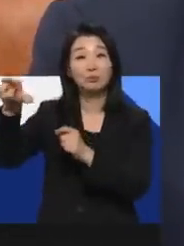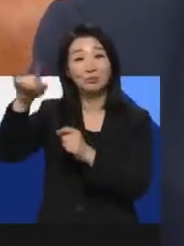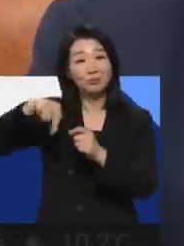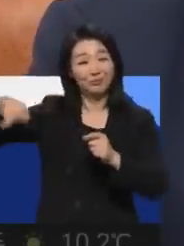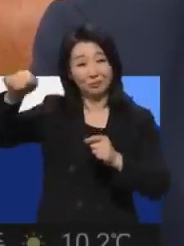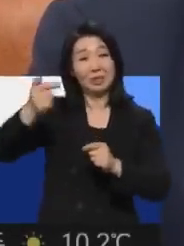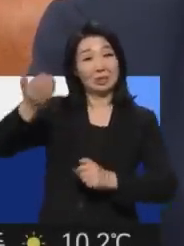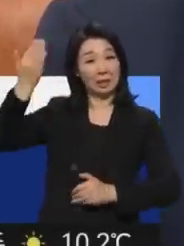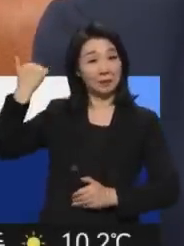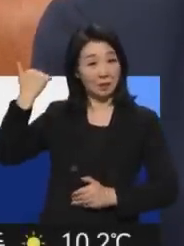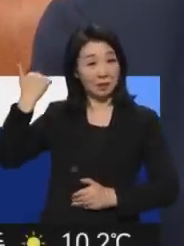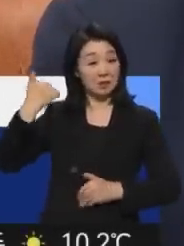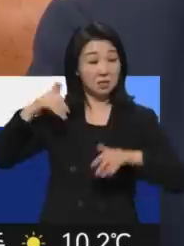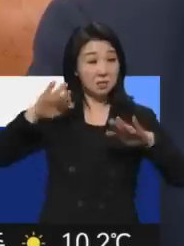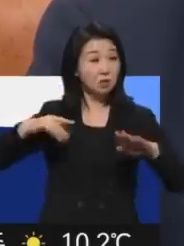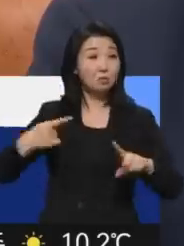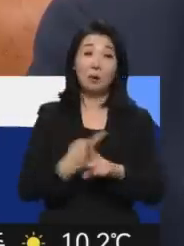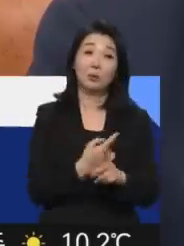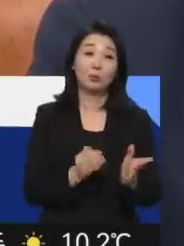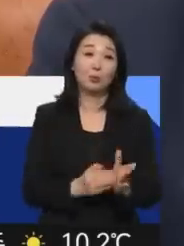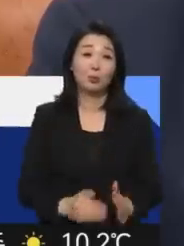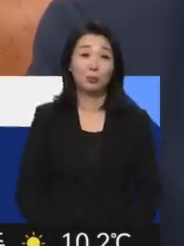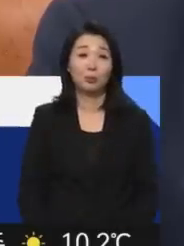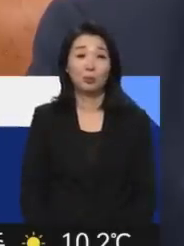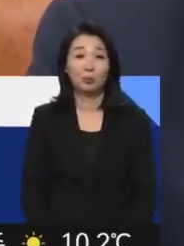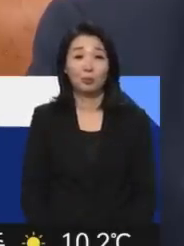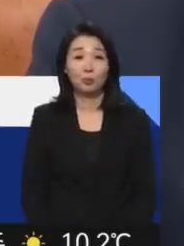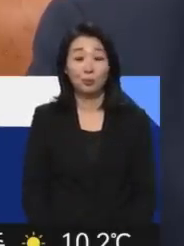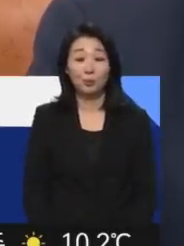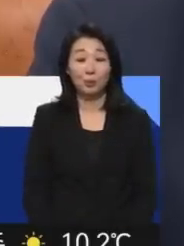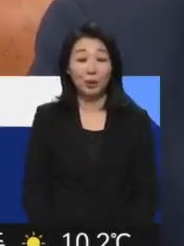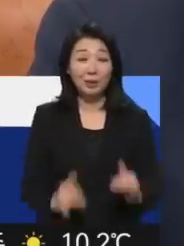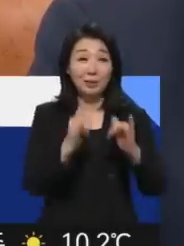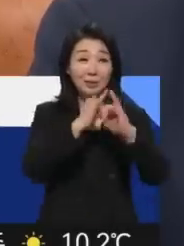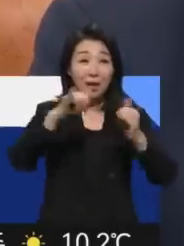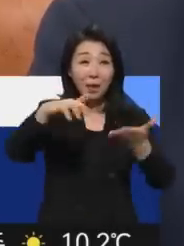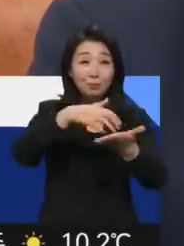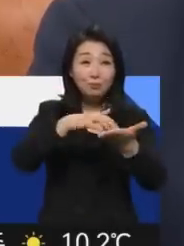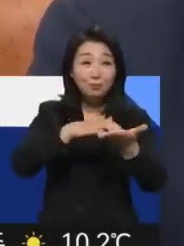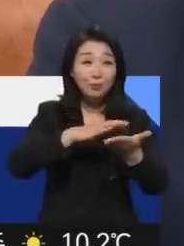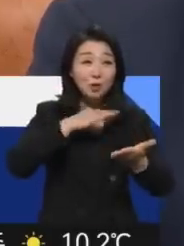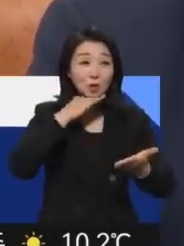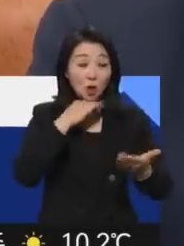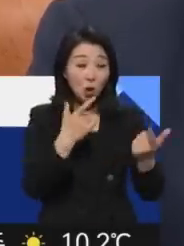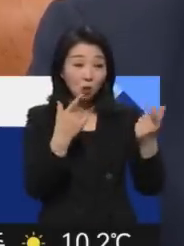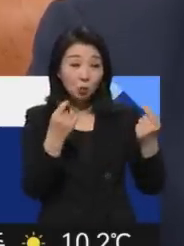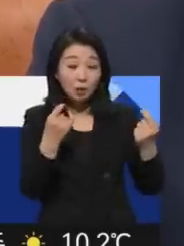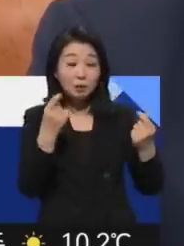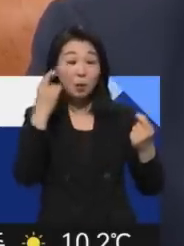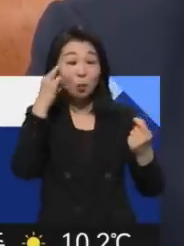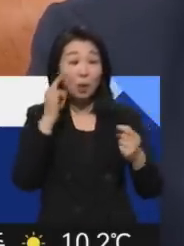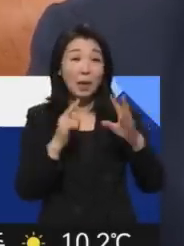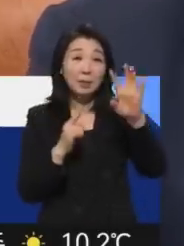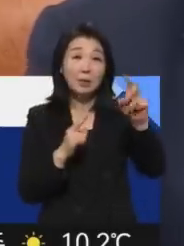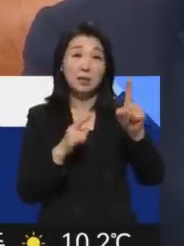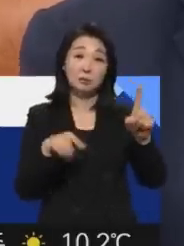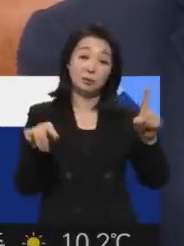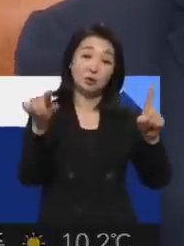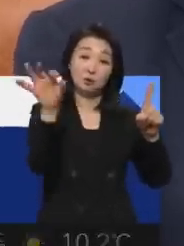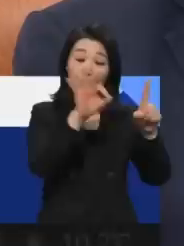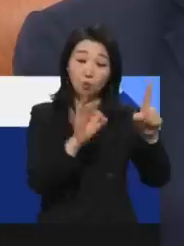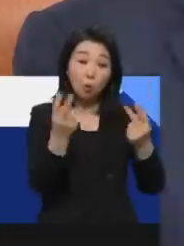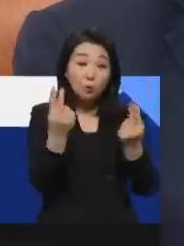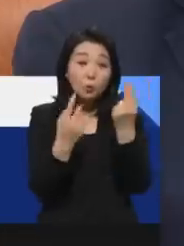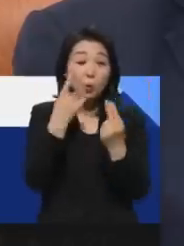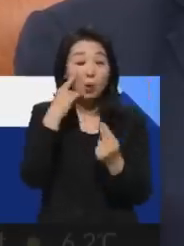차지하던 과거와는 완전히 달라진 것입니다. 전체 인구 대비 같은 연령층의 비율이 약 41%인 점을